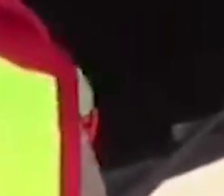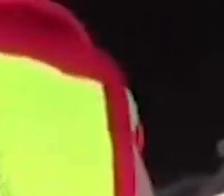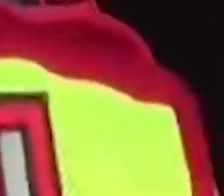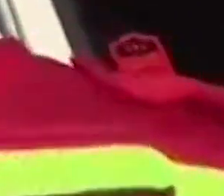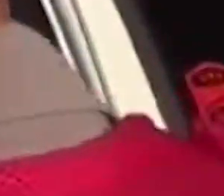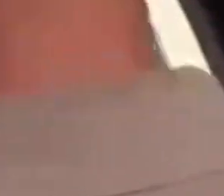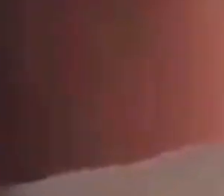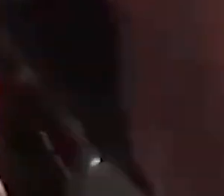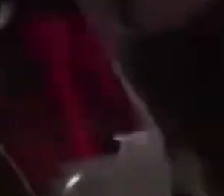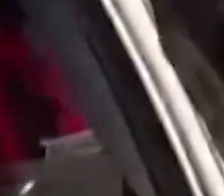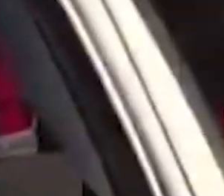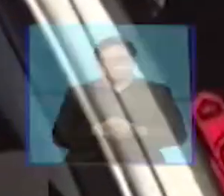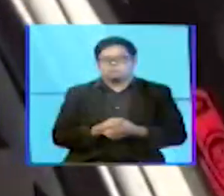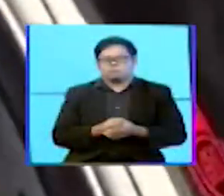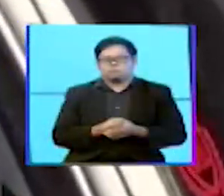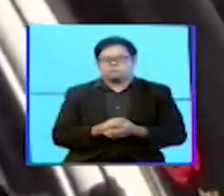Puncak